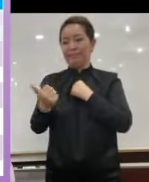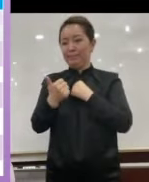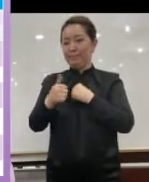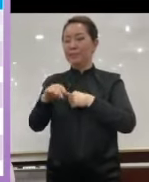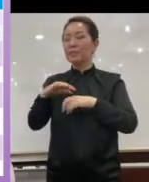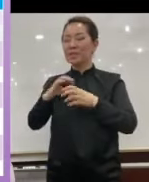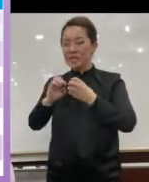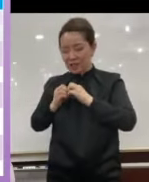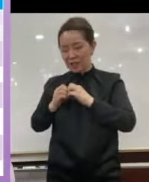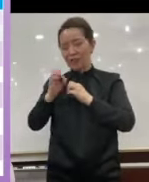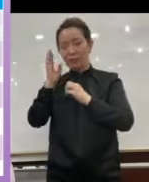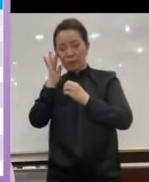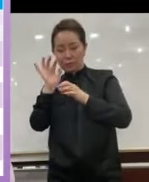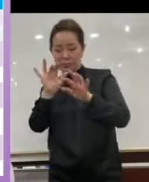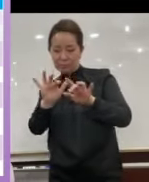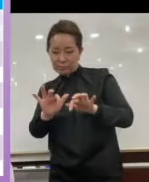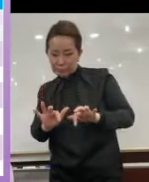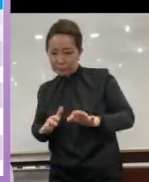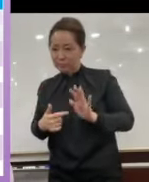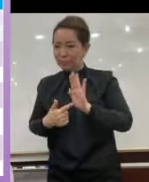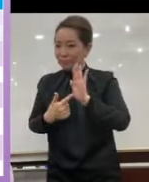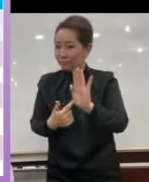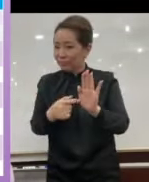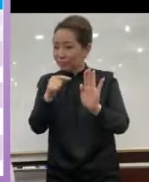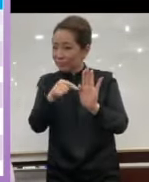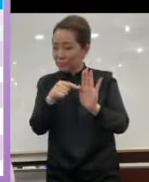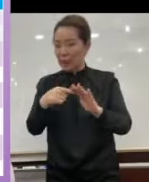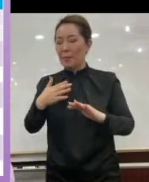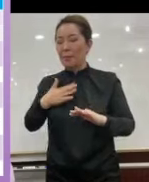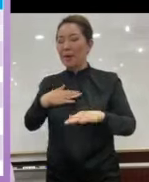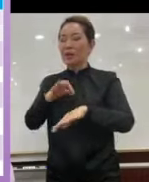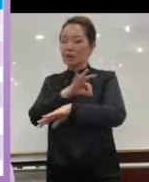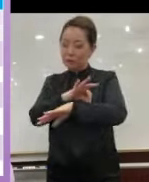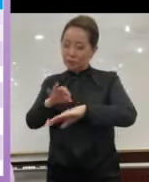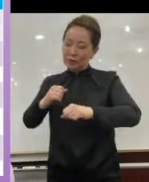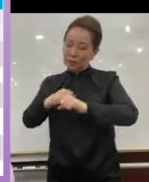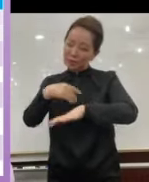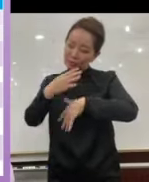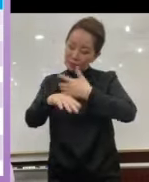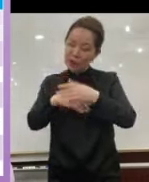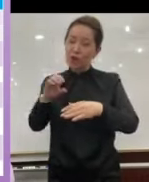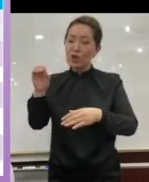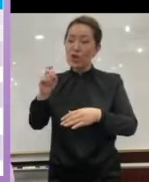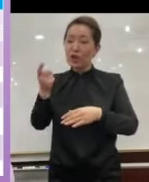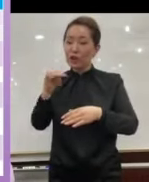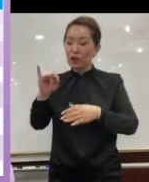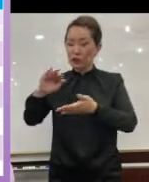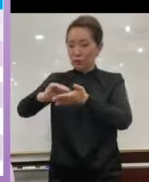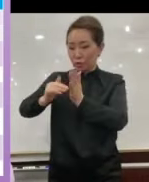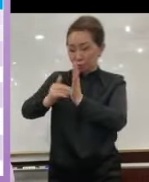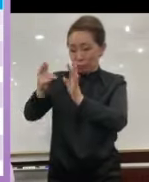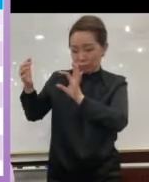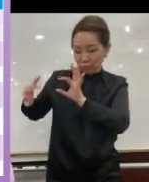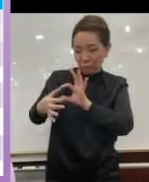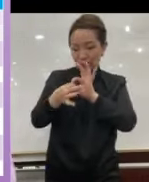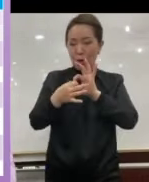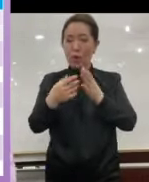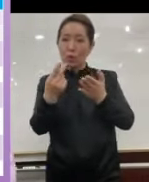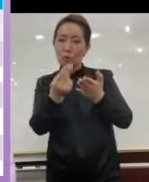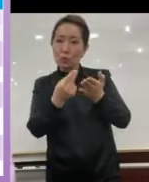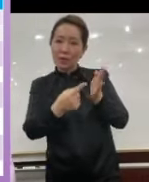хийж боловсруулсан зүйл маань болохоор манай төслийн үйл ажиллагааны ерөнхий төлөвлөгөөний зураглал гэдэг юм байнамаа.